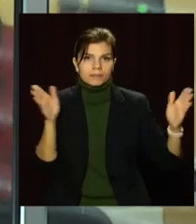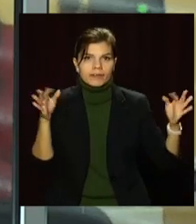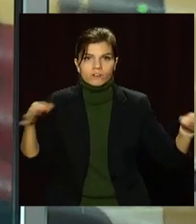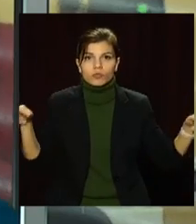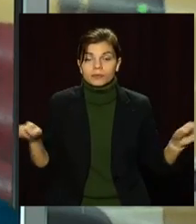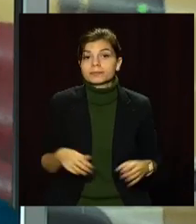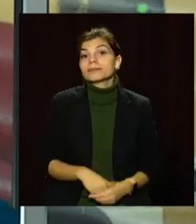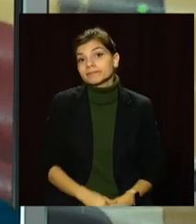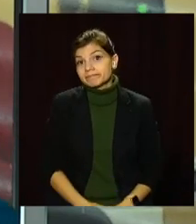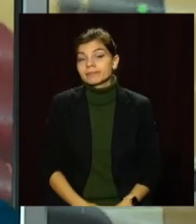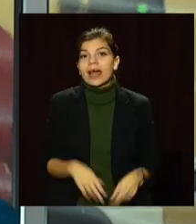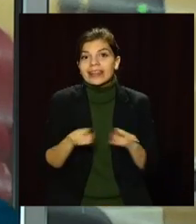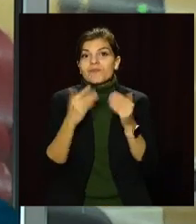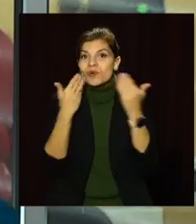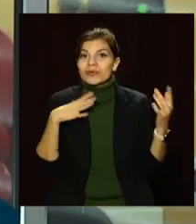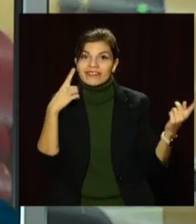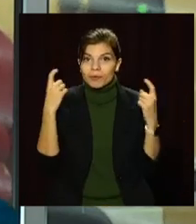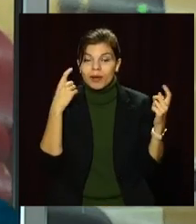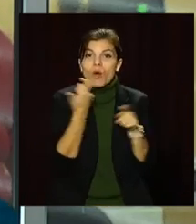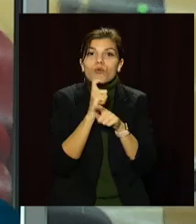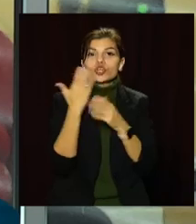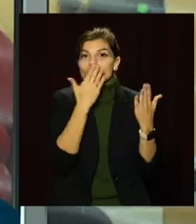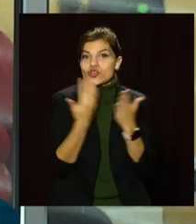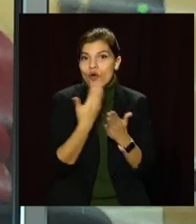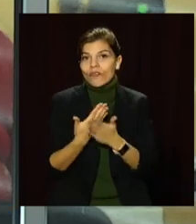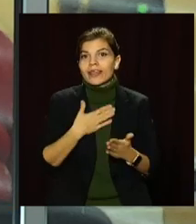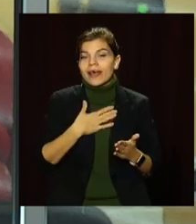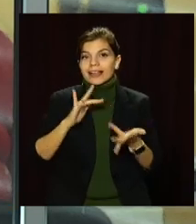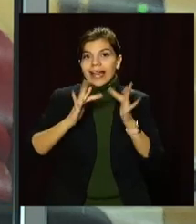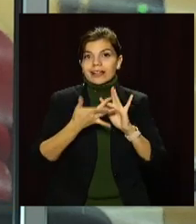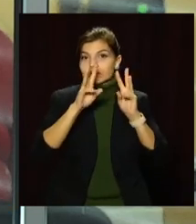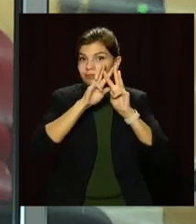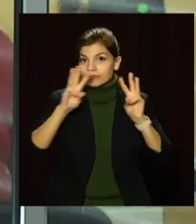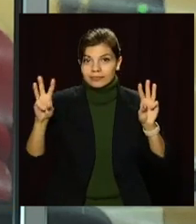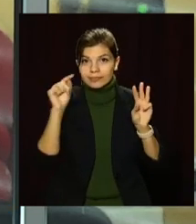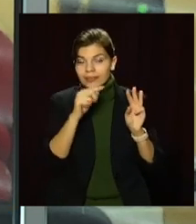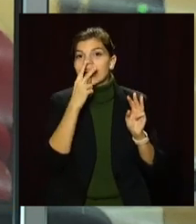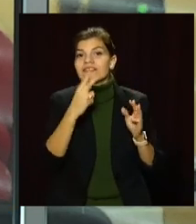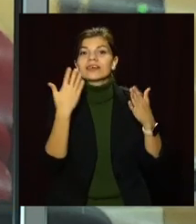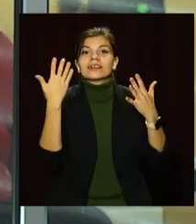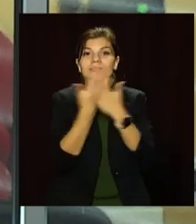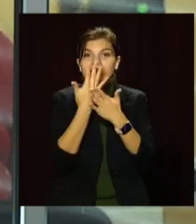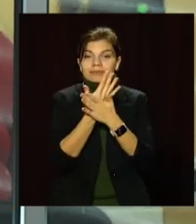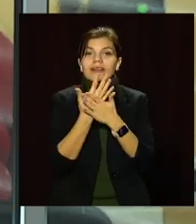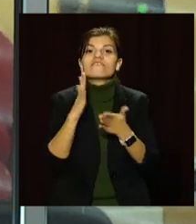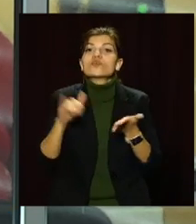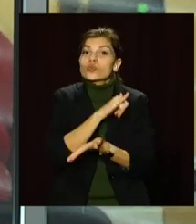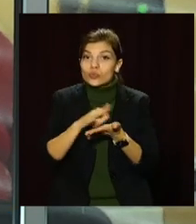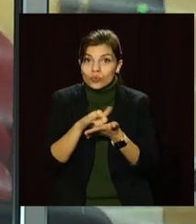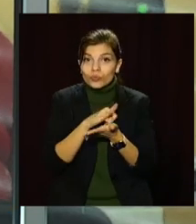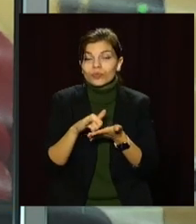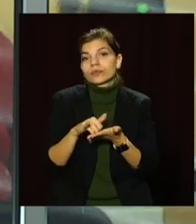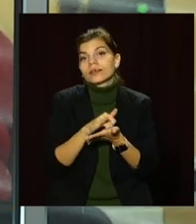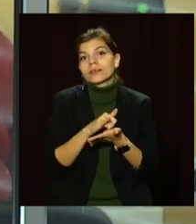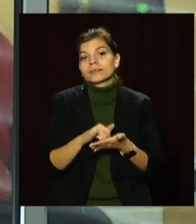І такою була остання інформація випуску. Більше новин читаєте на нашому сайті opentv.media. Дивіться сюжети в соціальних мережах та на